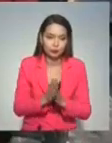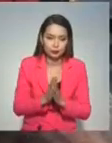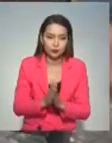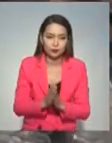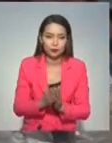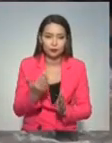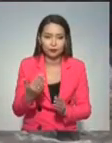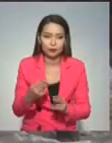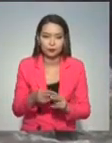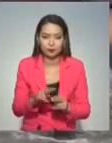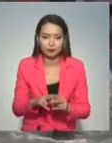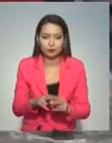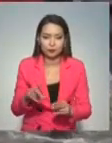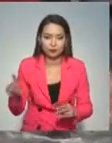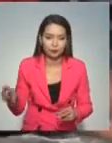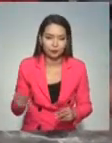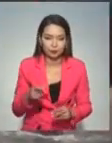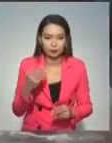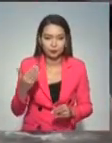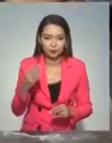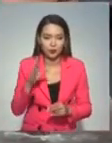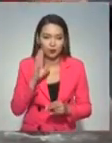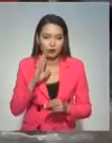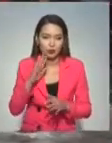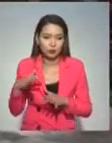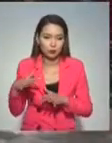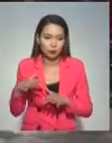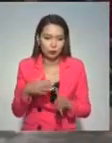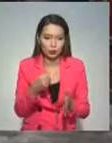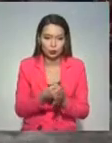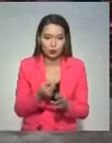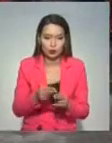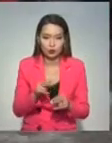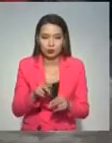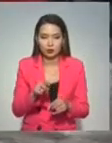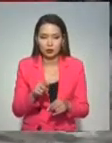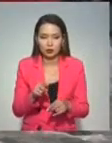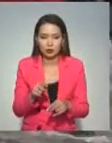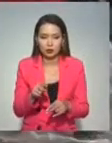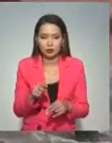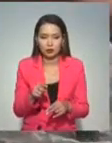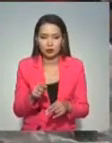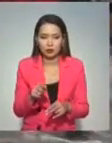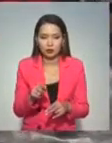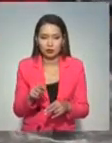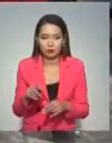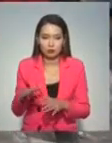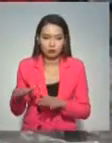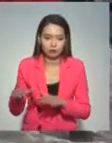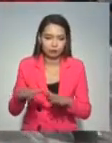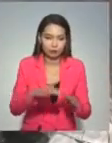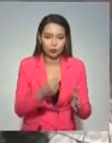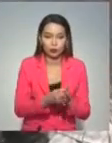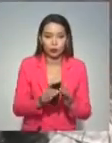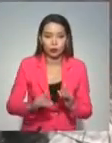ғой, очистной сооружениемен келеді. Біздің мына тура мына ненің агородымыздың қасымыздан